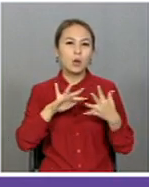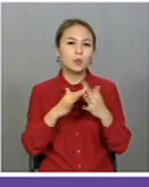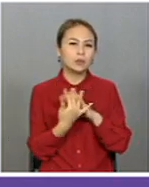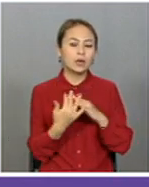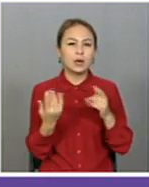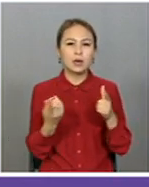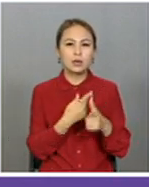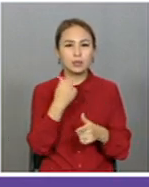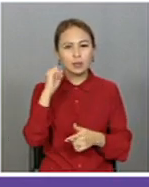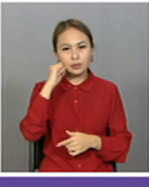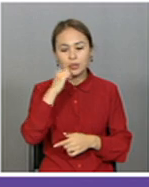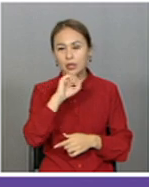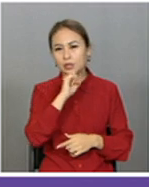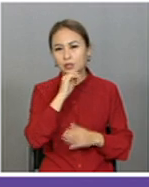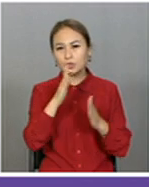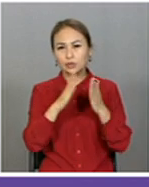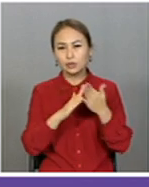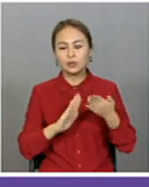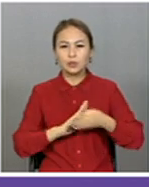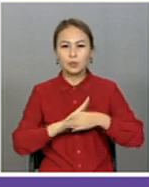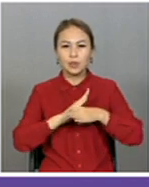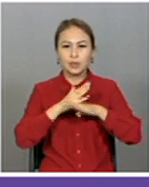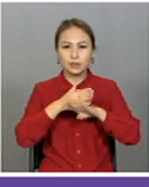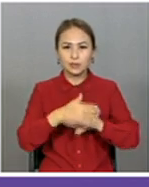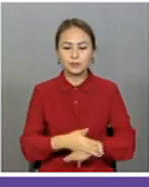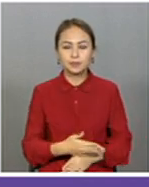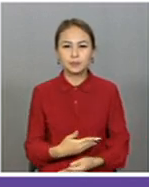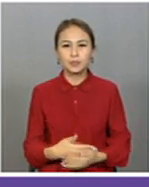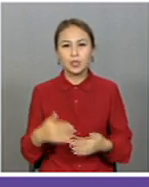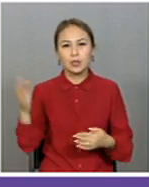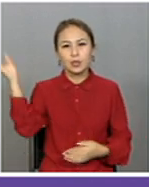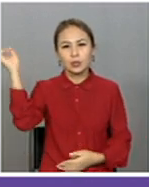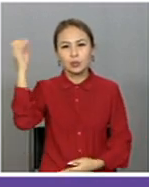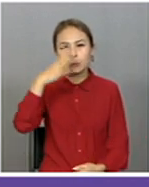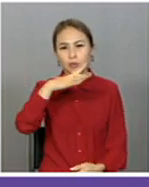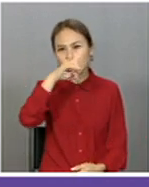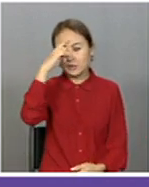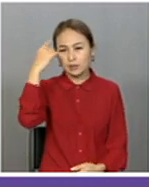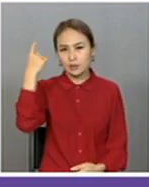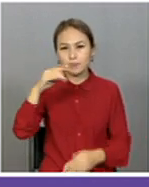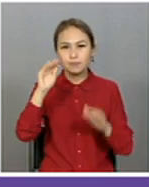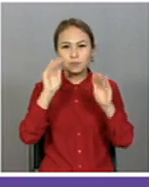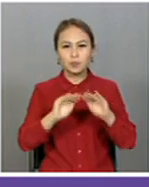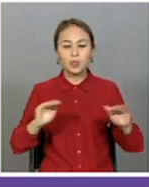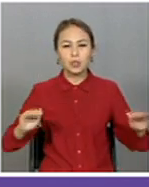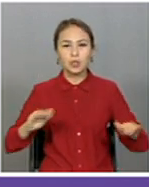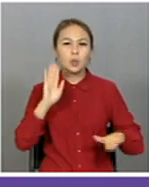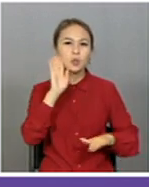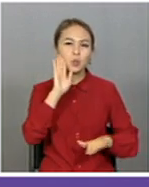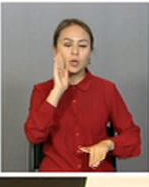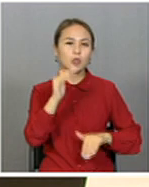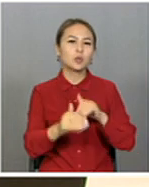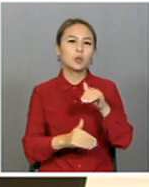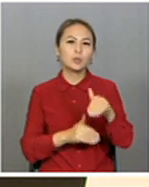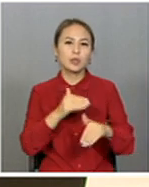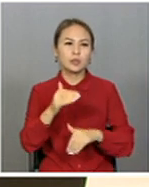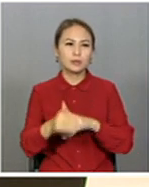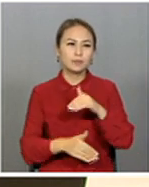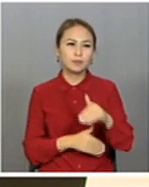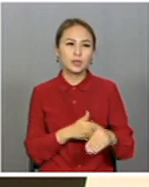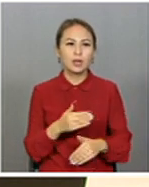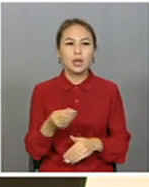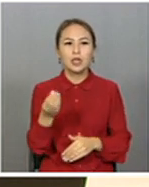ата әжелерінің үйіне барады. Күн ысып, балалар суға шомылады.